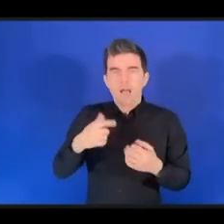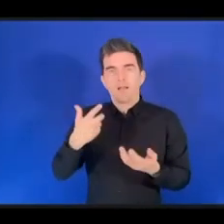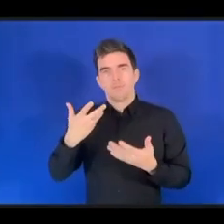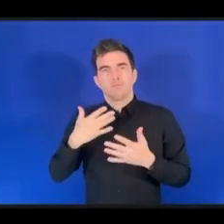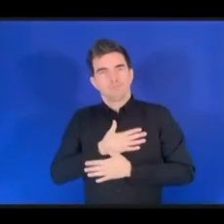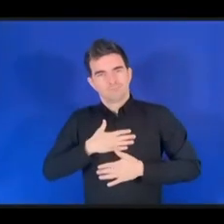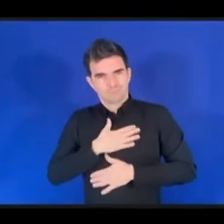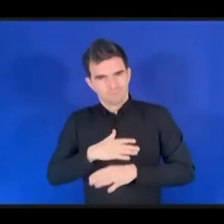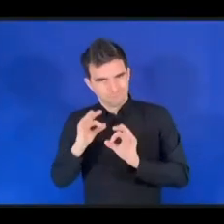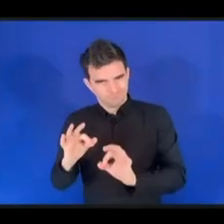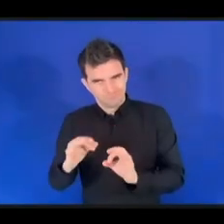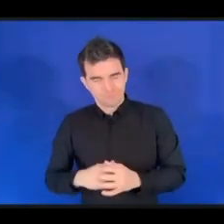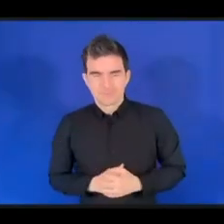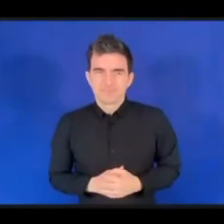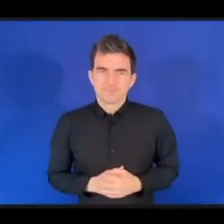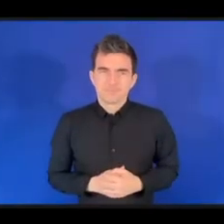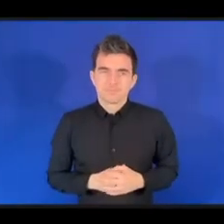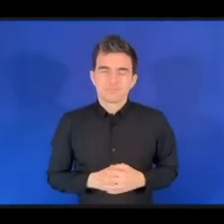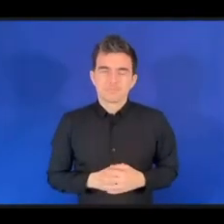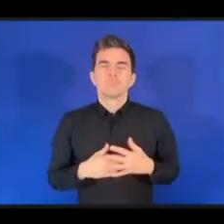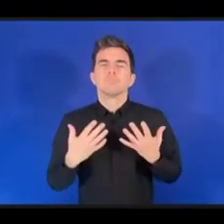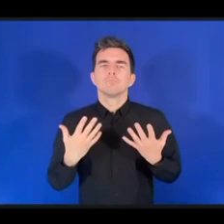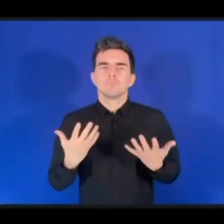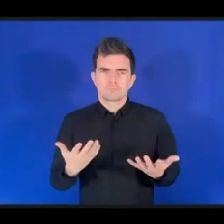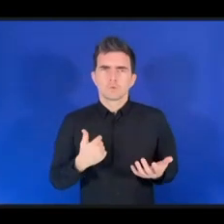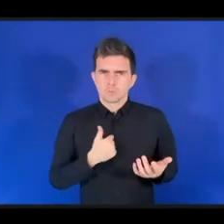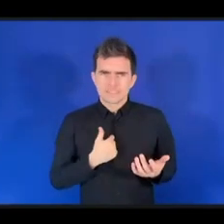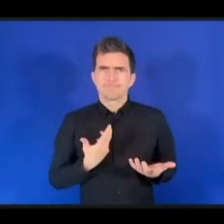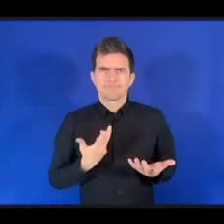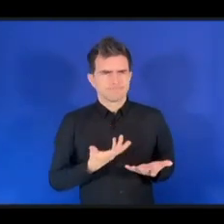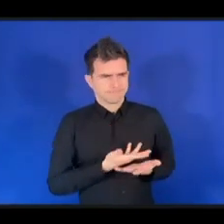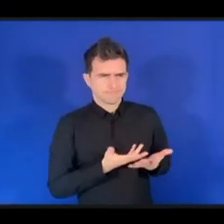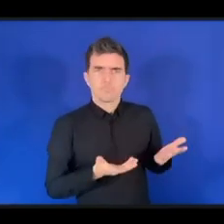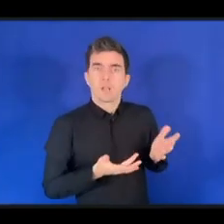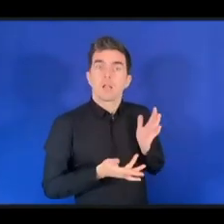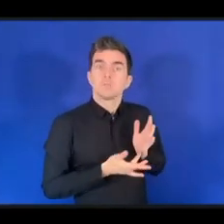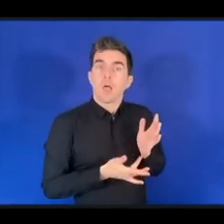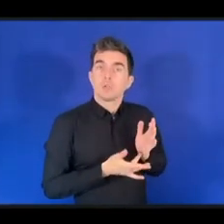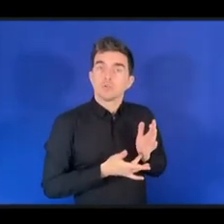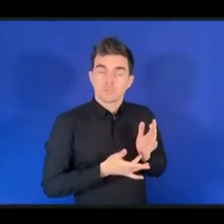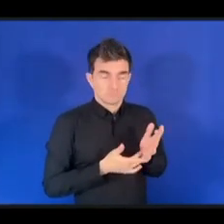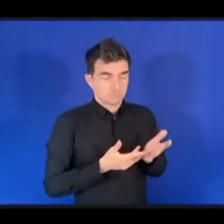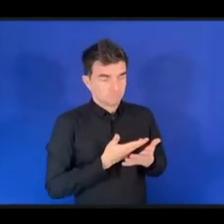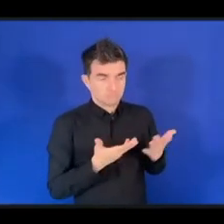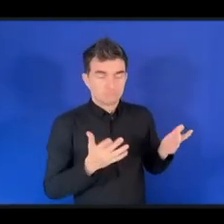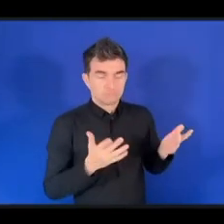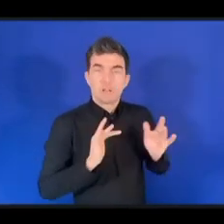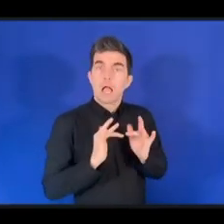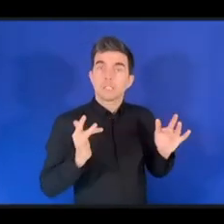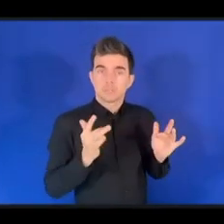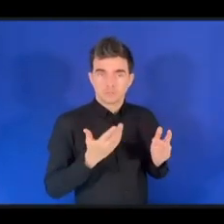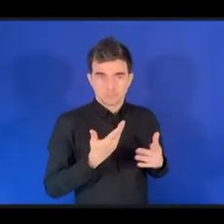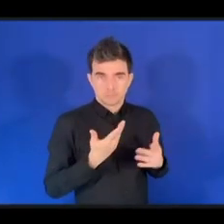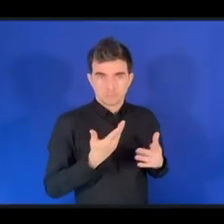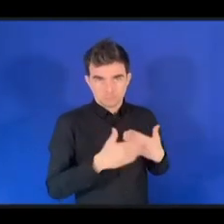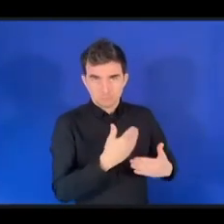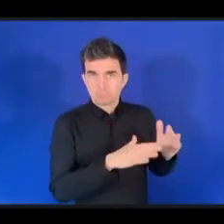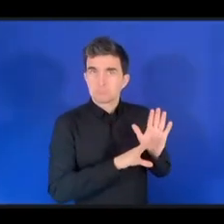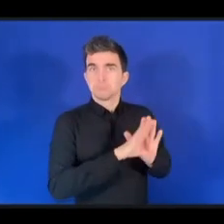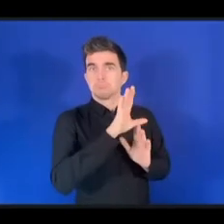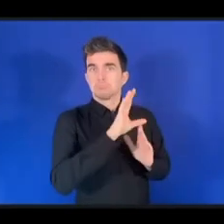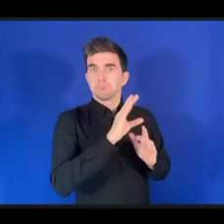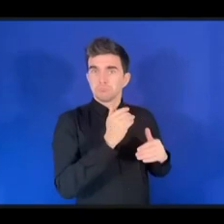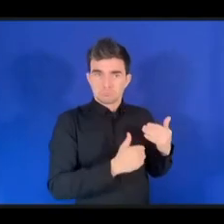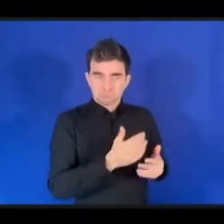nous profitons de l'Internet au quotidien dans la manufacture de produits dans toute l'innovation qui